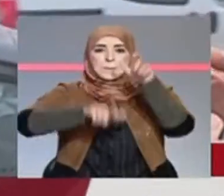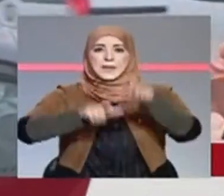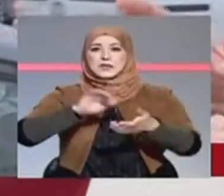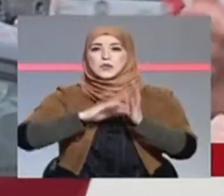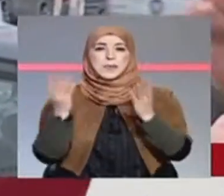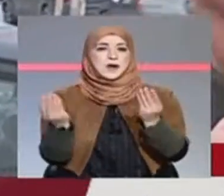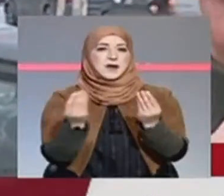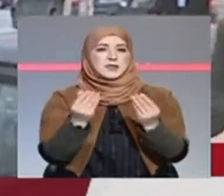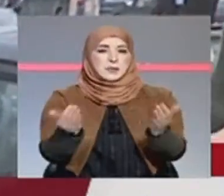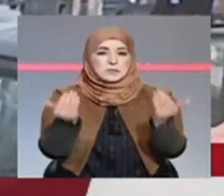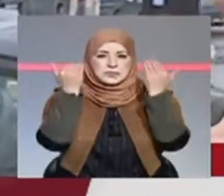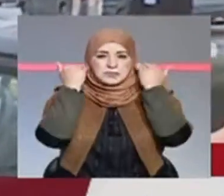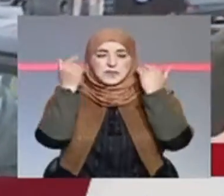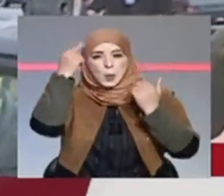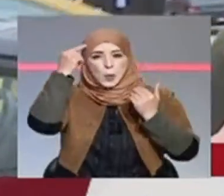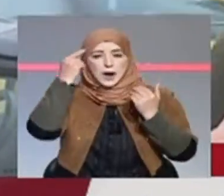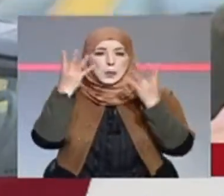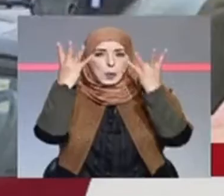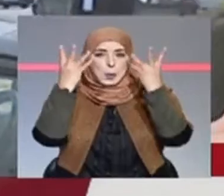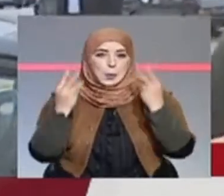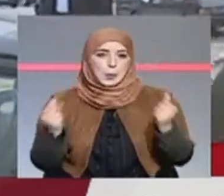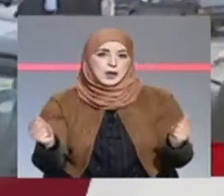قلت وعي